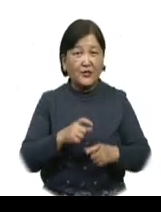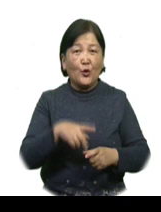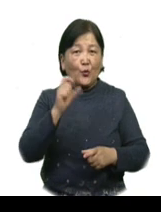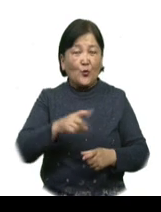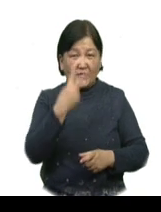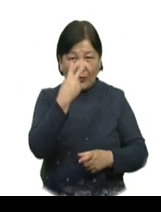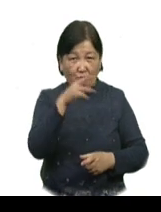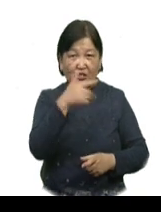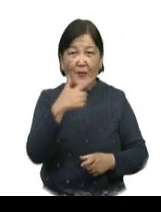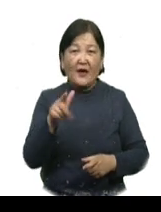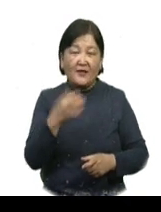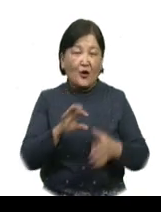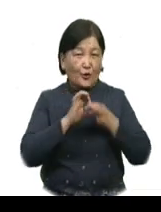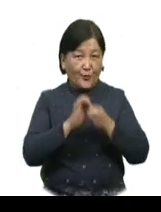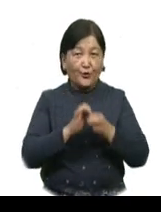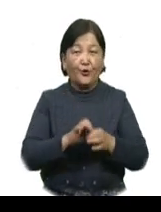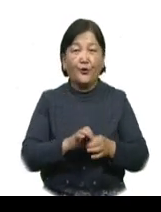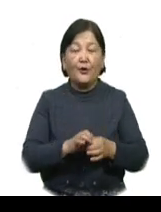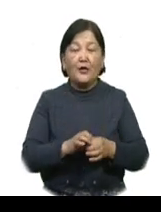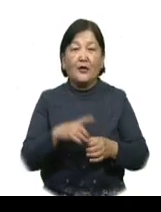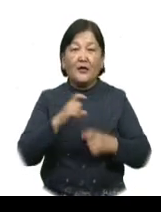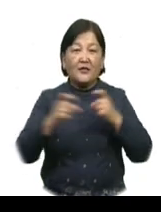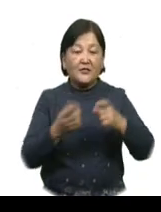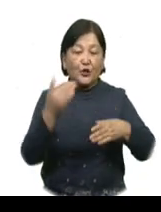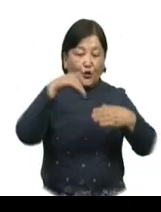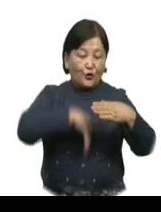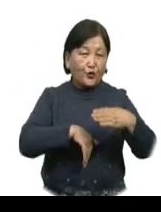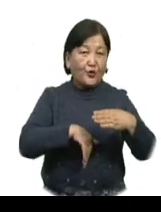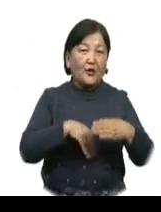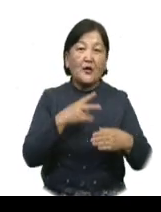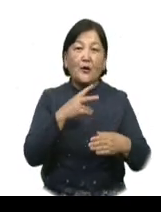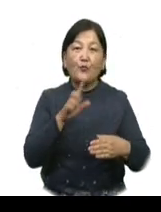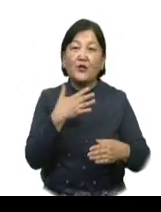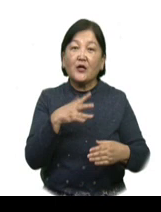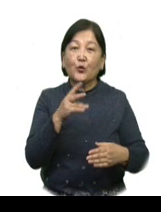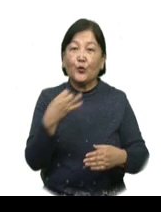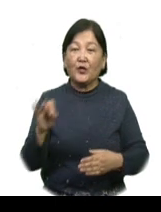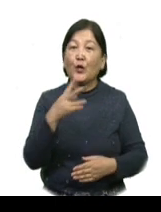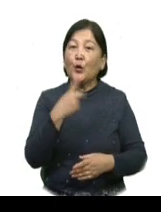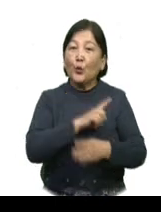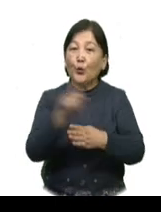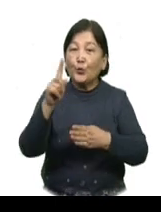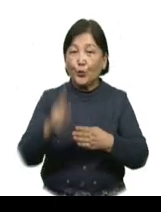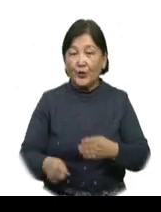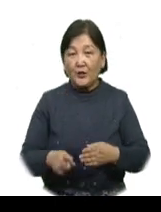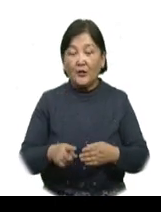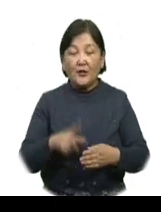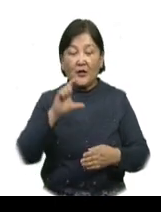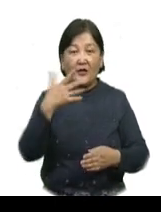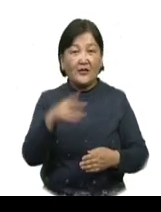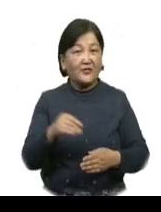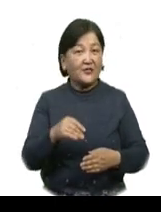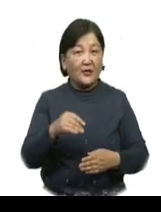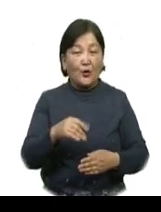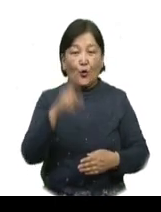үзэж байгаагаар эдийн засгийн дотоодын нийт бүтээгдэхүүний үр дүн нь хамгийн гол нь хэрэглэгчдийн буюу